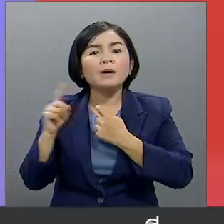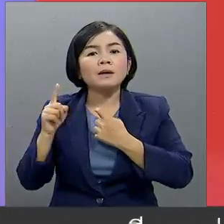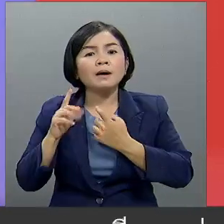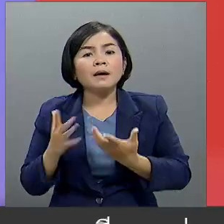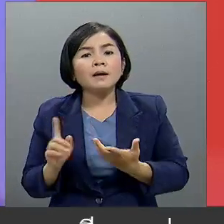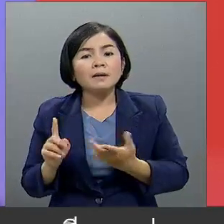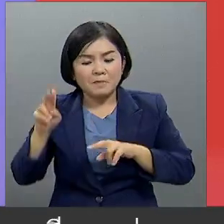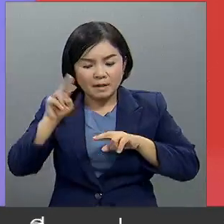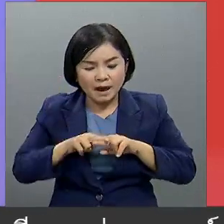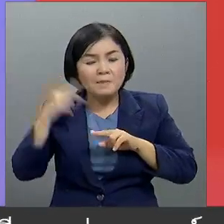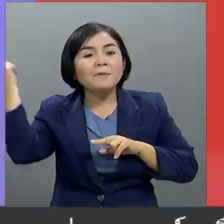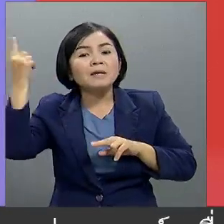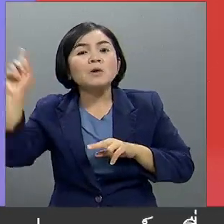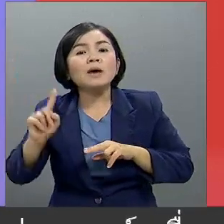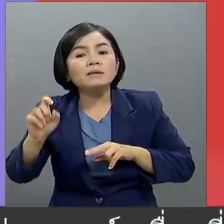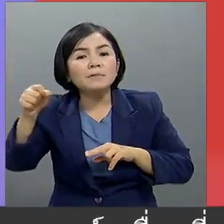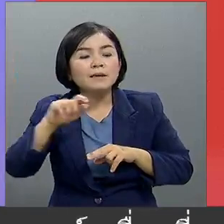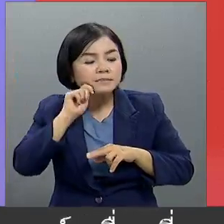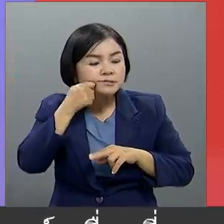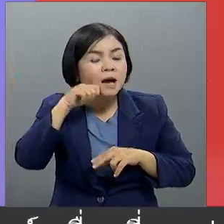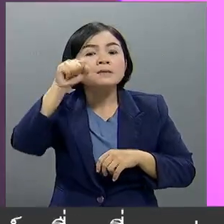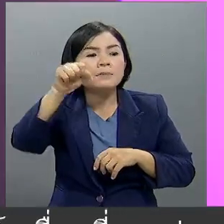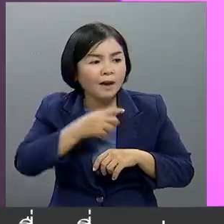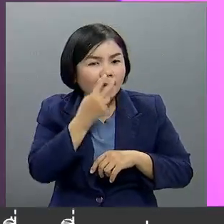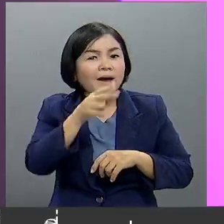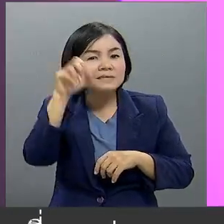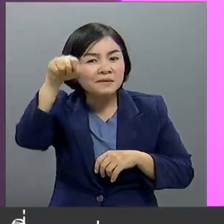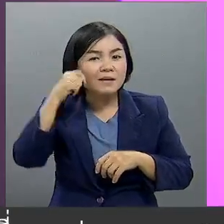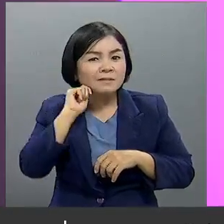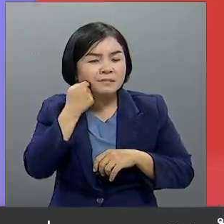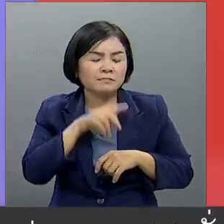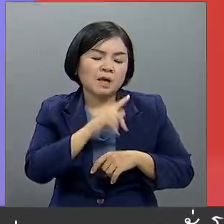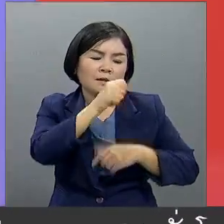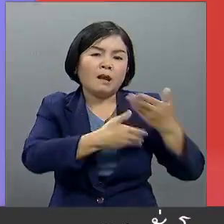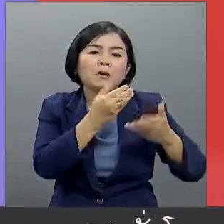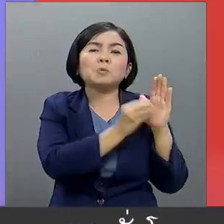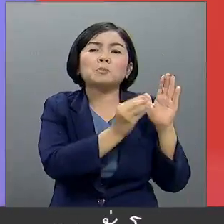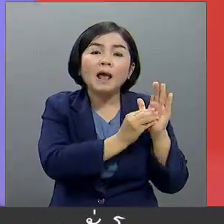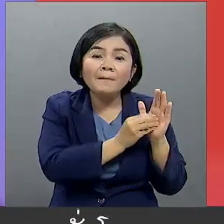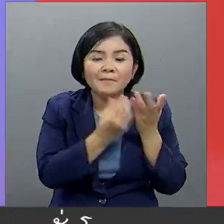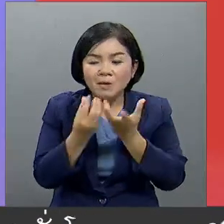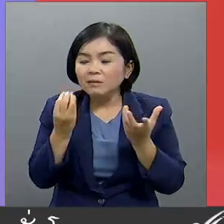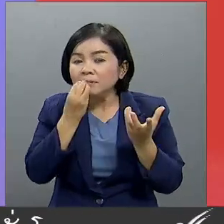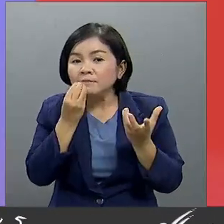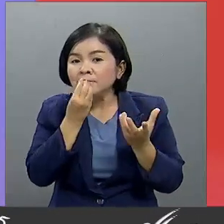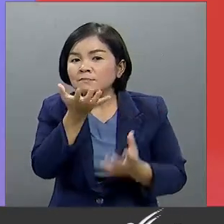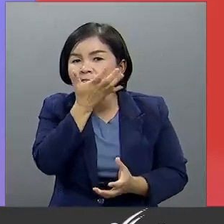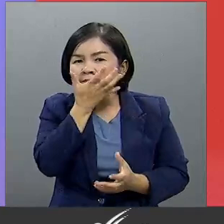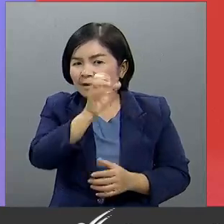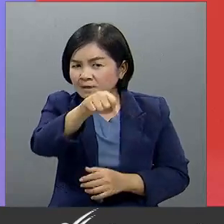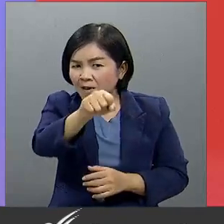ปเที่ยวไหนมาเนี่ยคุณอิจฉาอะไรดูออก ผมไปแค่ตลาดพลูไง แต่ของกินคุณหนักมากนะคือถ้าเกิดว่ามีอินเสิ